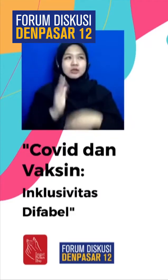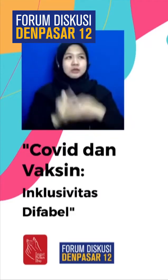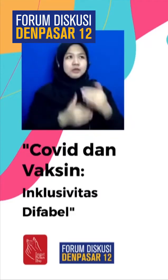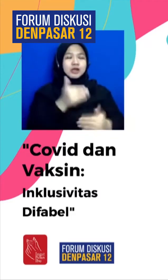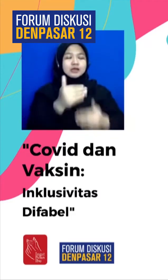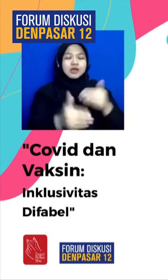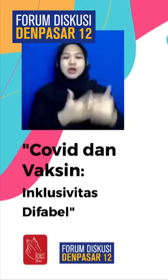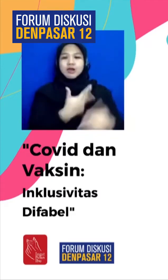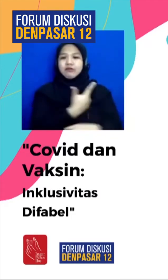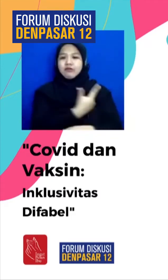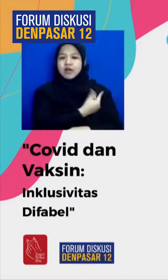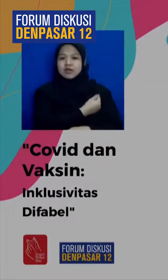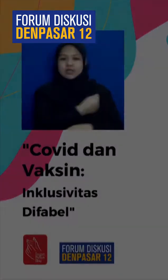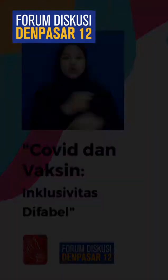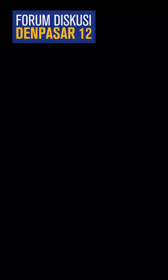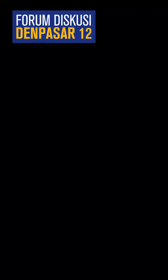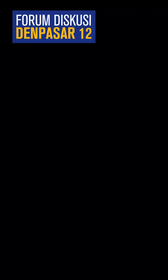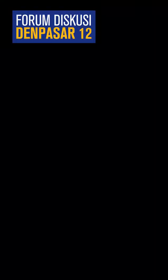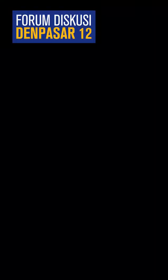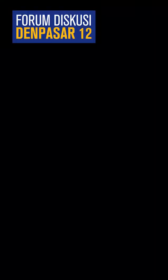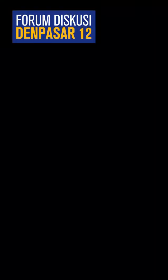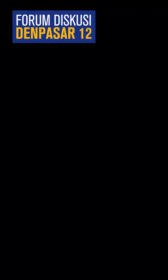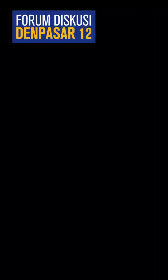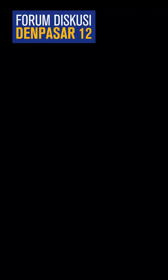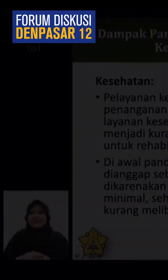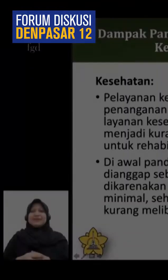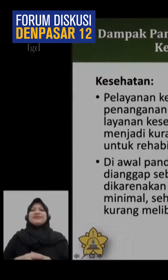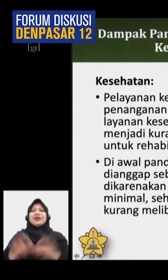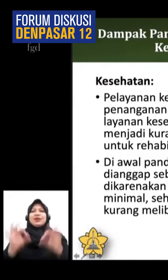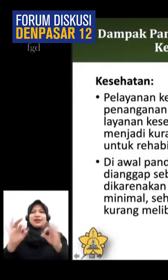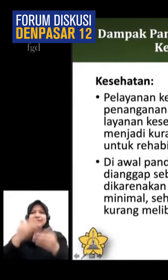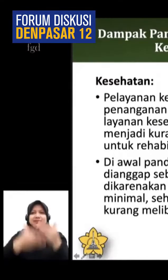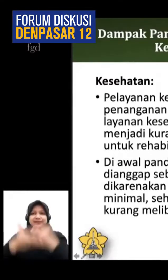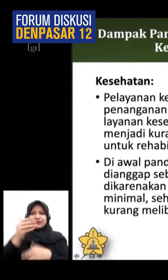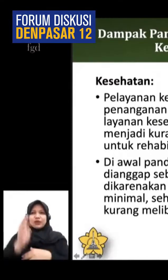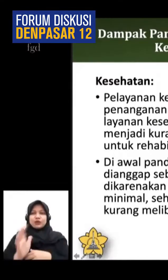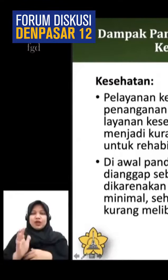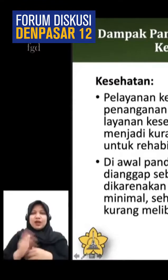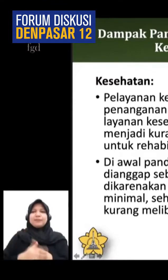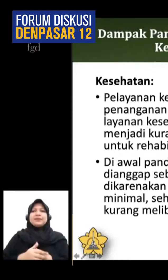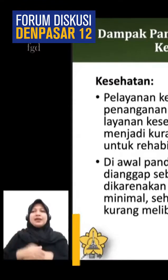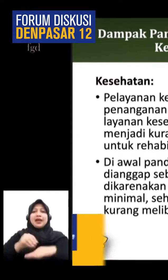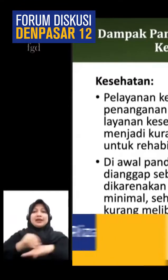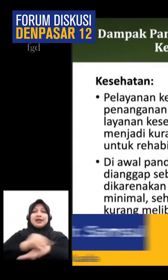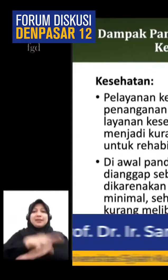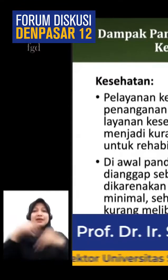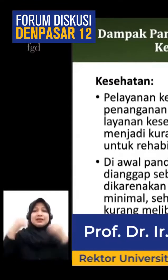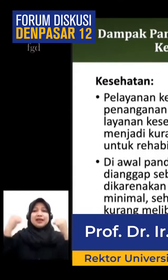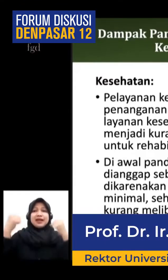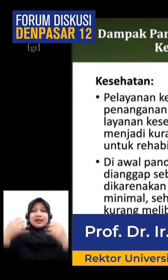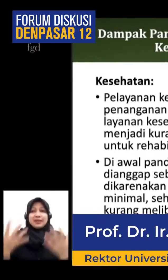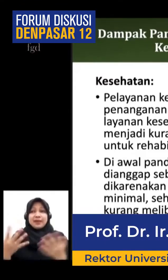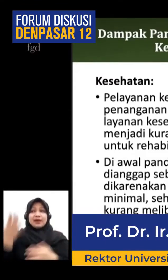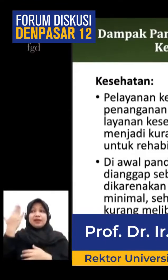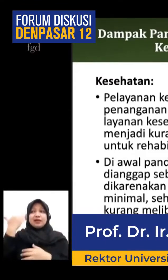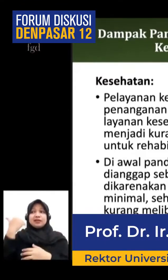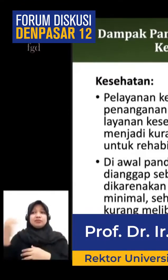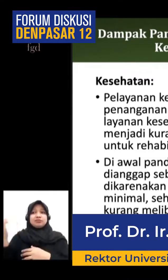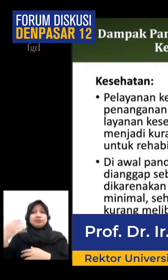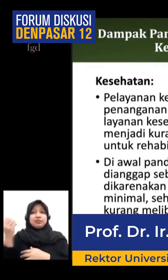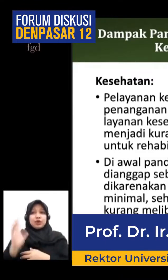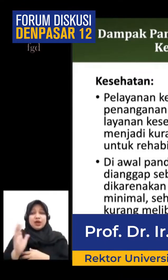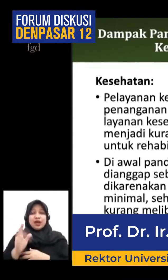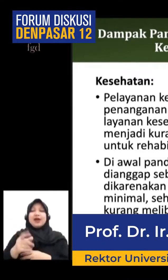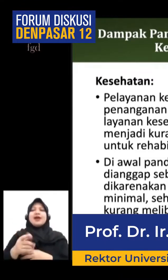Bagi Pelampak Penyandang disabilitas Udah itu dampak Kesehatan Tadi udah banyak Disampaikan Itu pelayanan Kesehatan